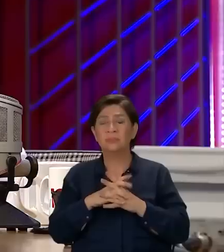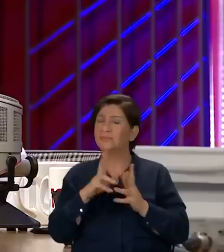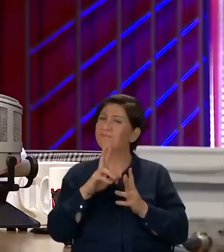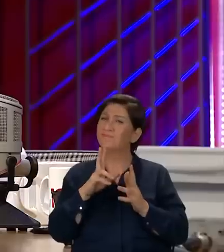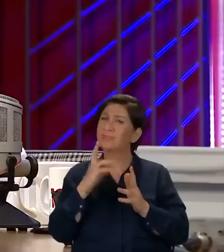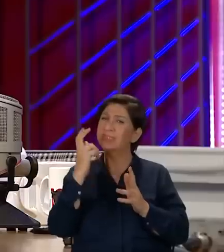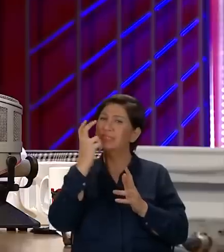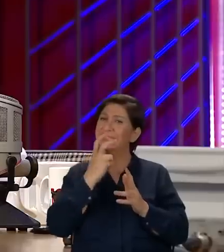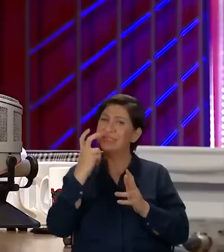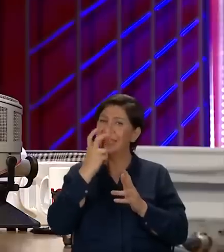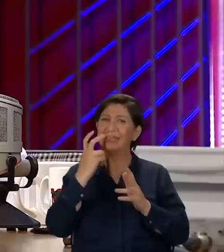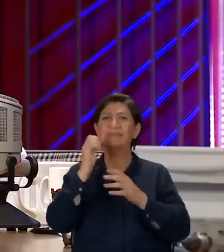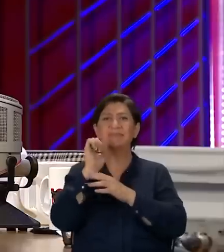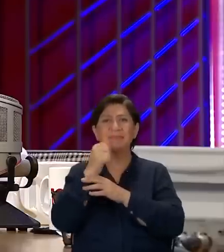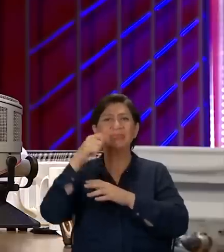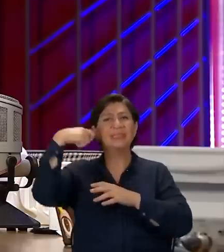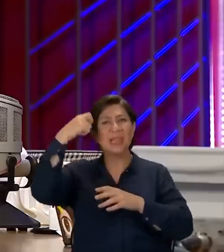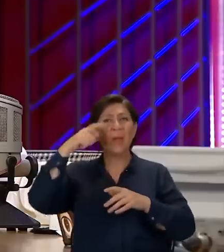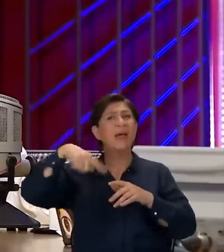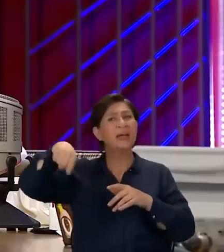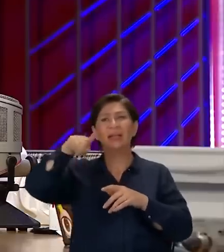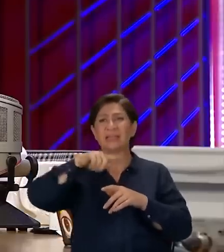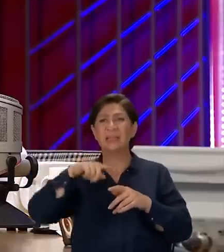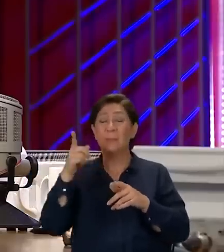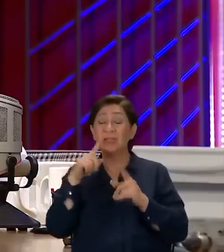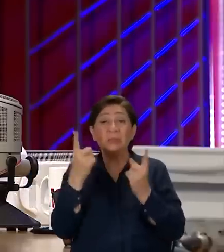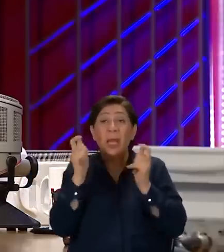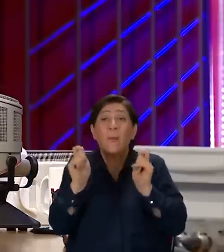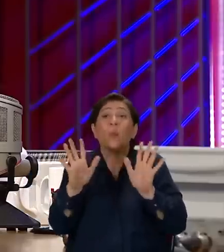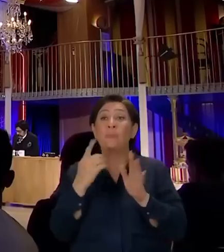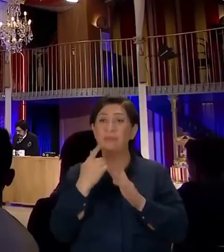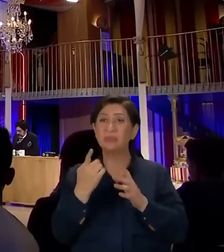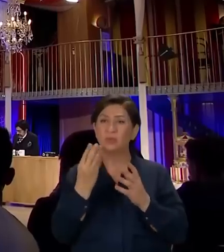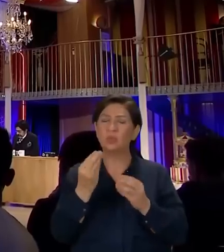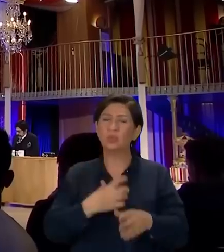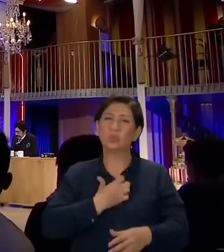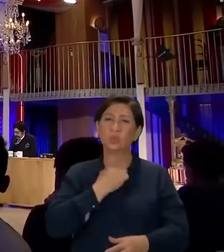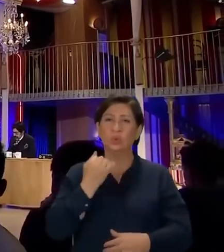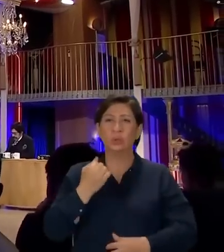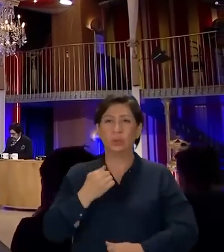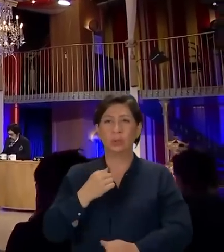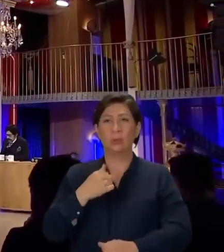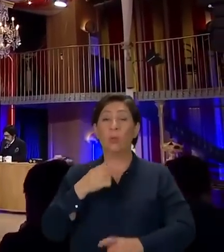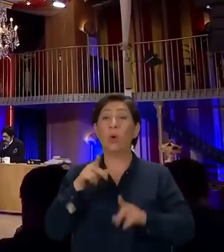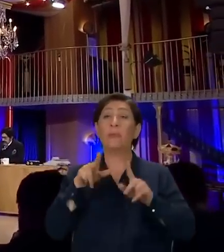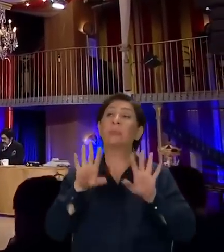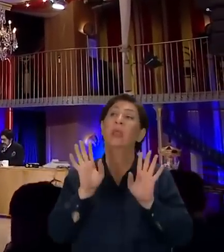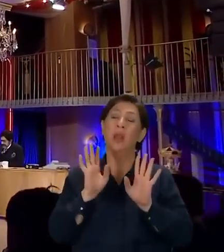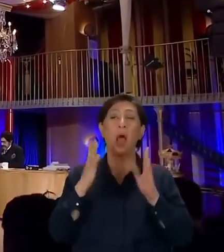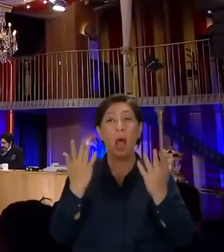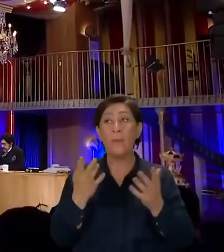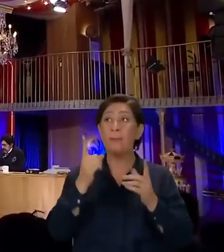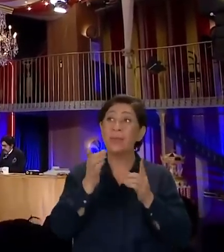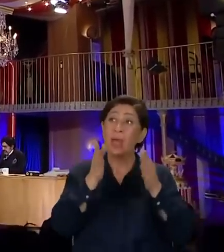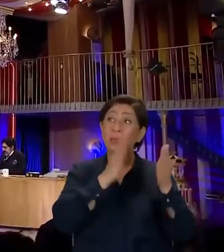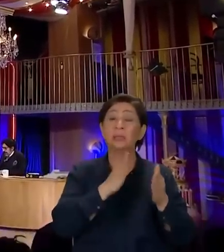garip sanatçıların... Üzücüymüş ama bu. Evet üzücü başka gerçekten. Başka bir şey yapamıyorum demesi. Maalesef. Benim bu kadar overdose değil canım. Ama bir